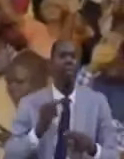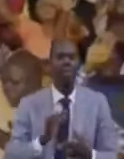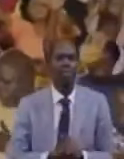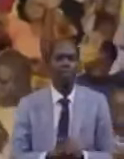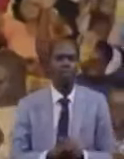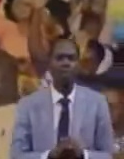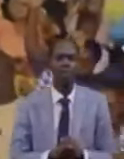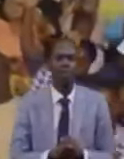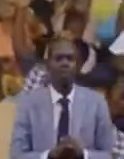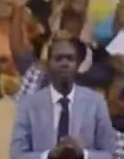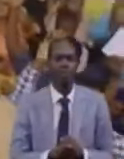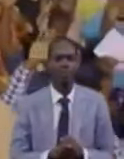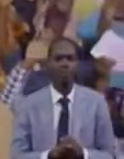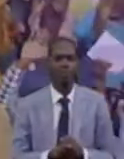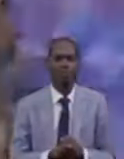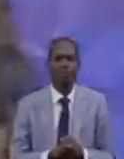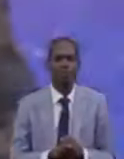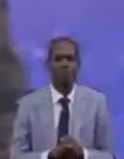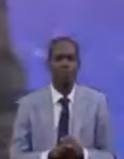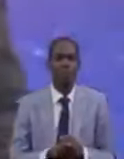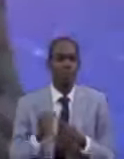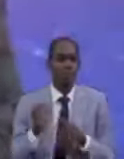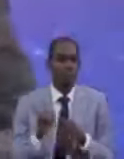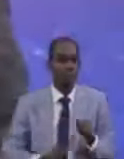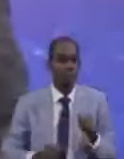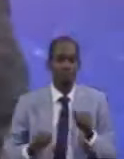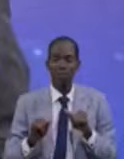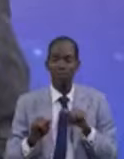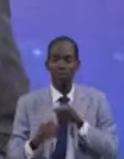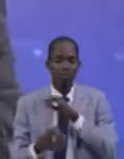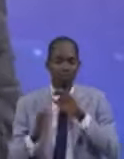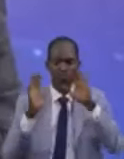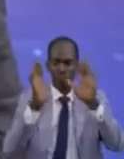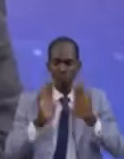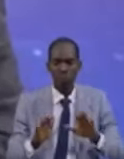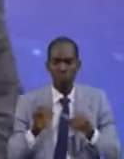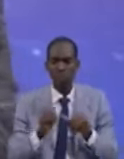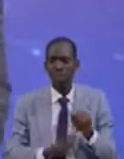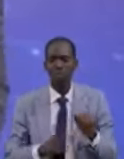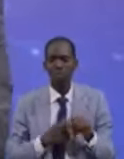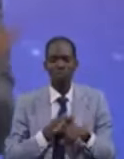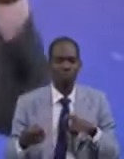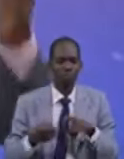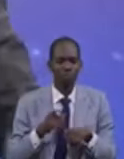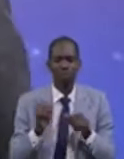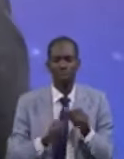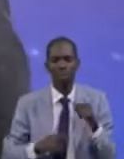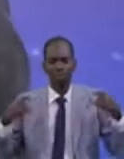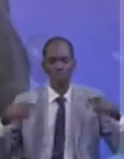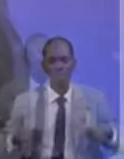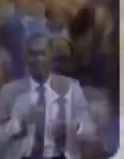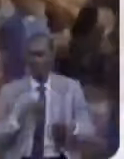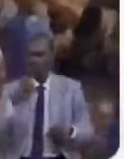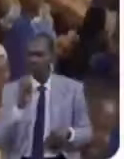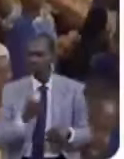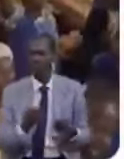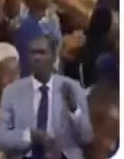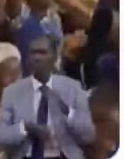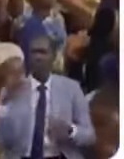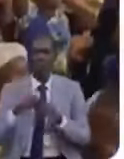Jésus tout tourment toute affliction je vous commande sortez au nom de